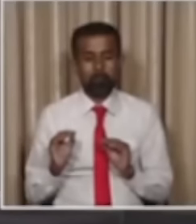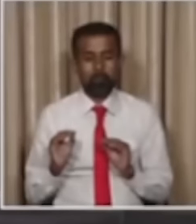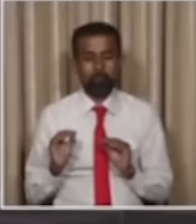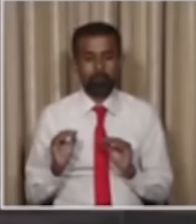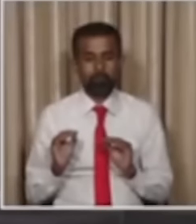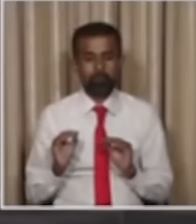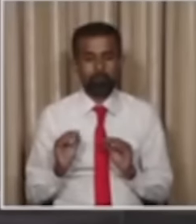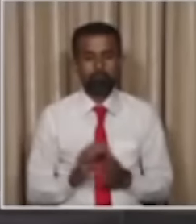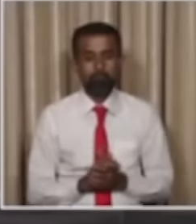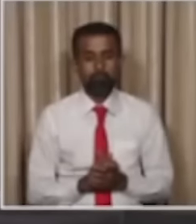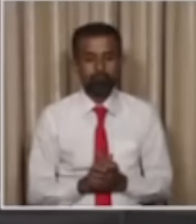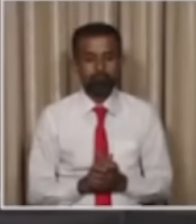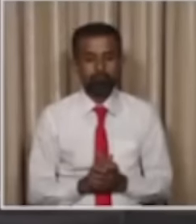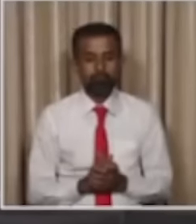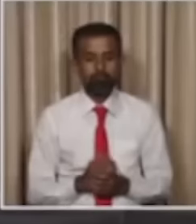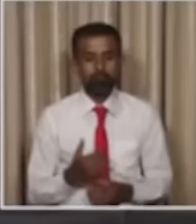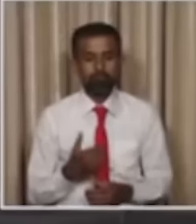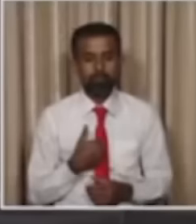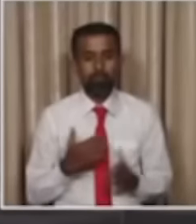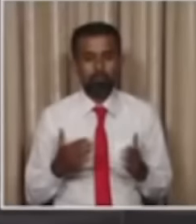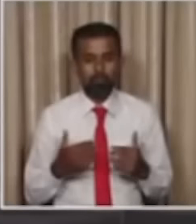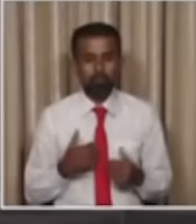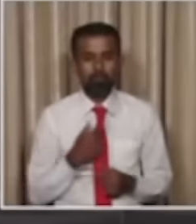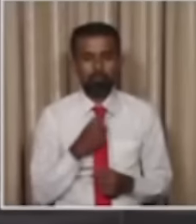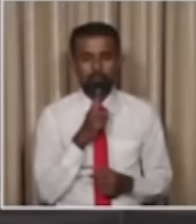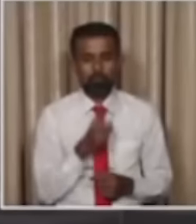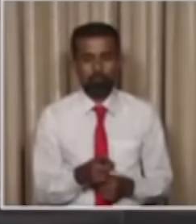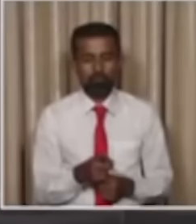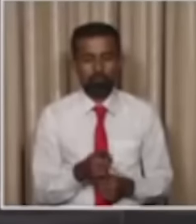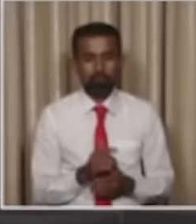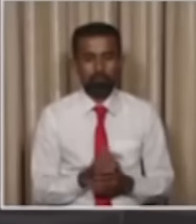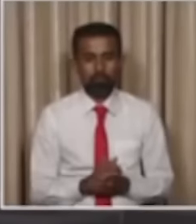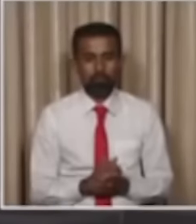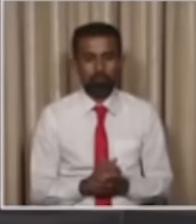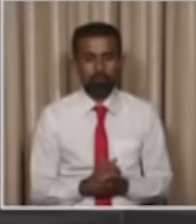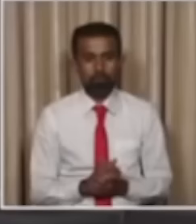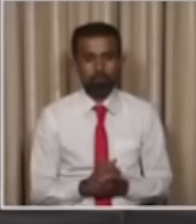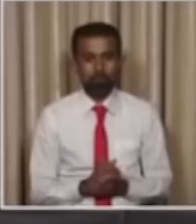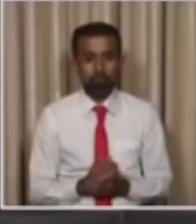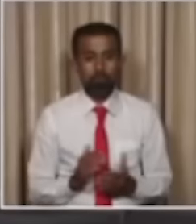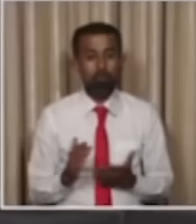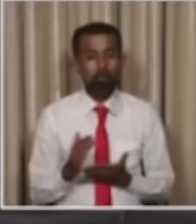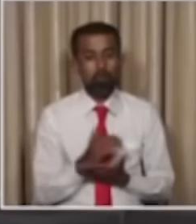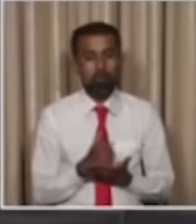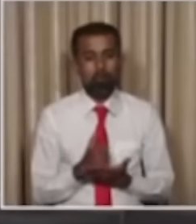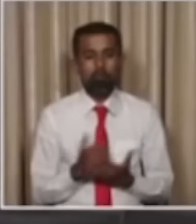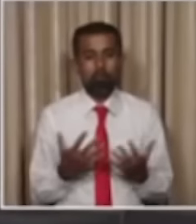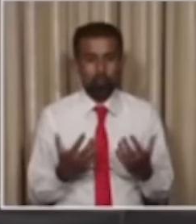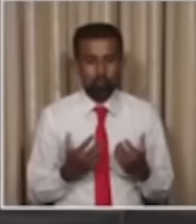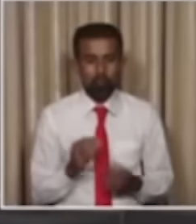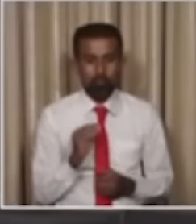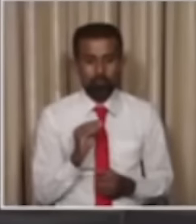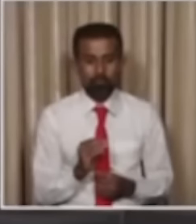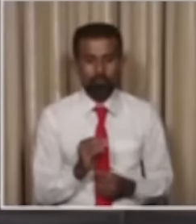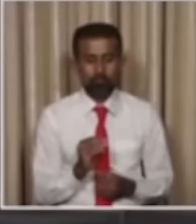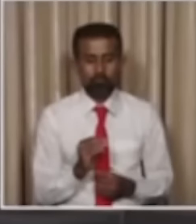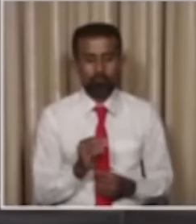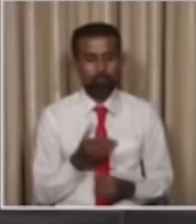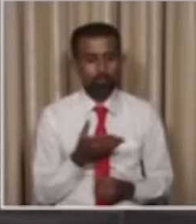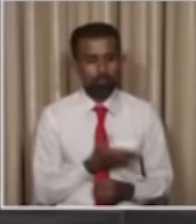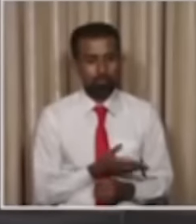උන දේ. ඉතින් මම තාමත් කියන්නේ මේක සියලු දෙනාටම අවශ්‍ය නම්